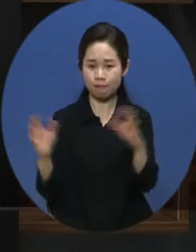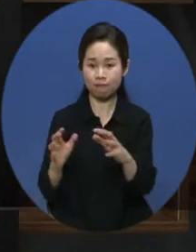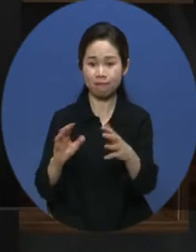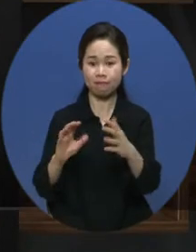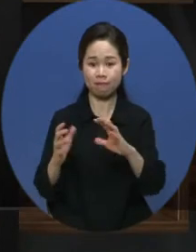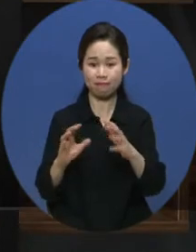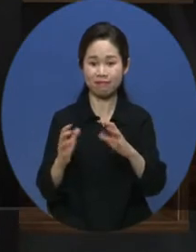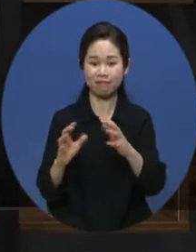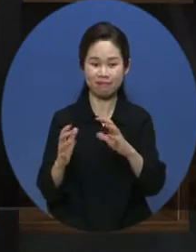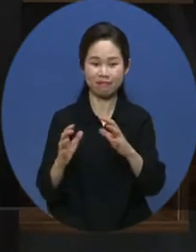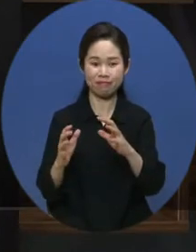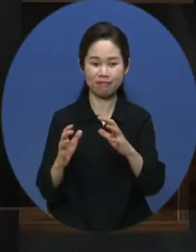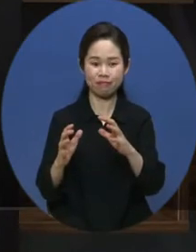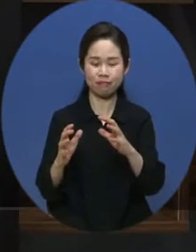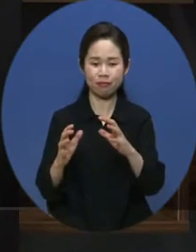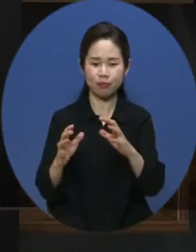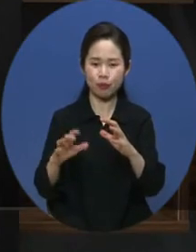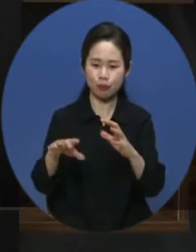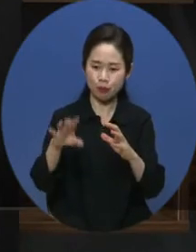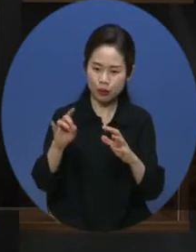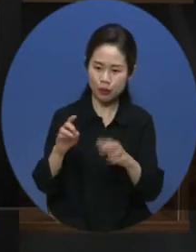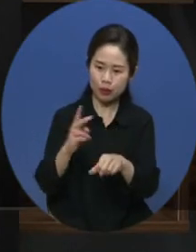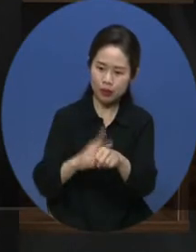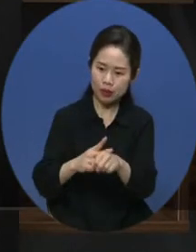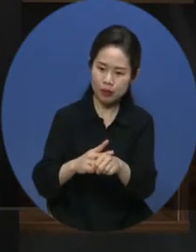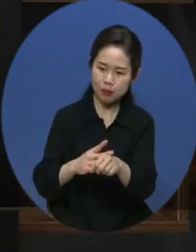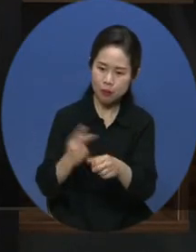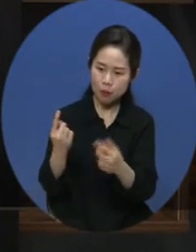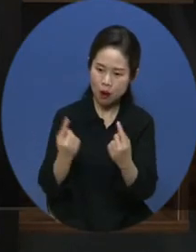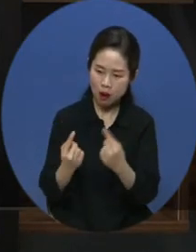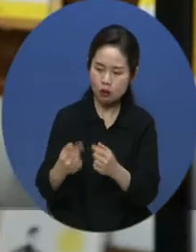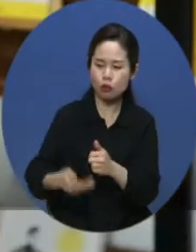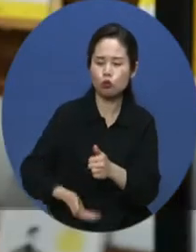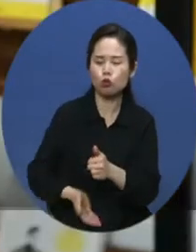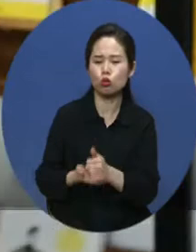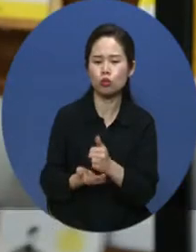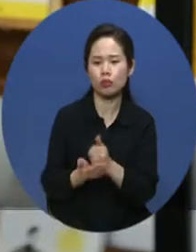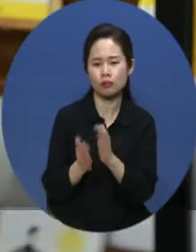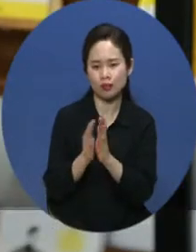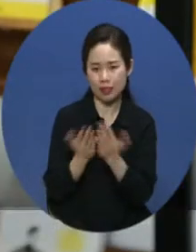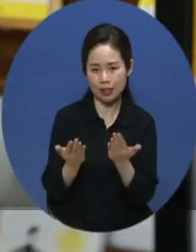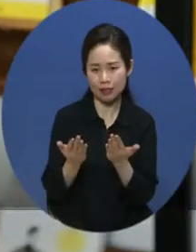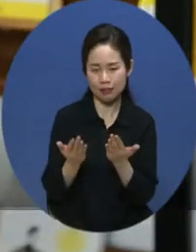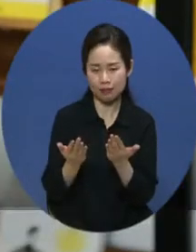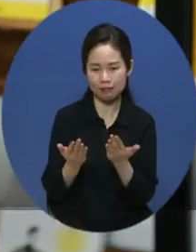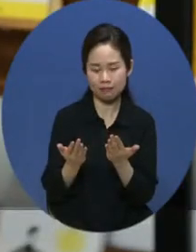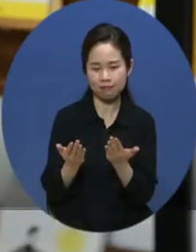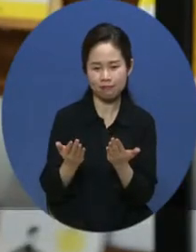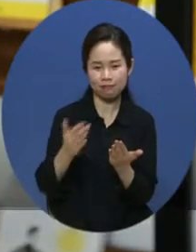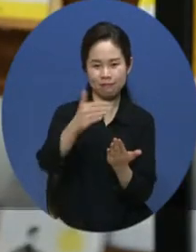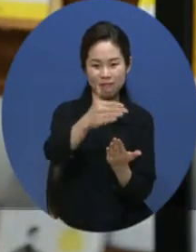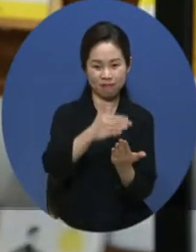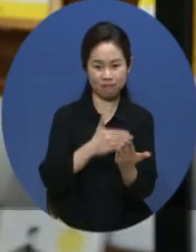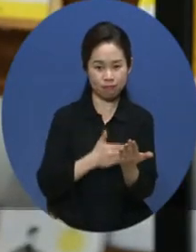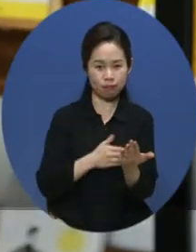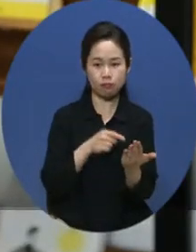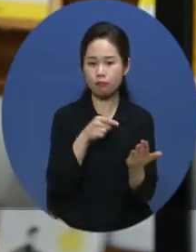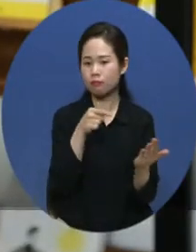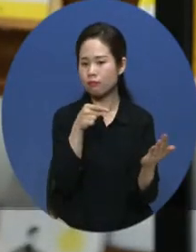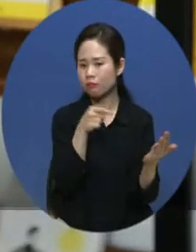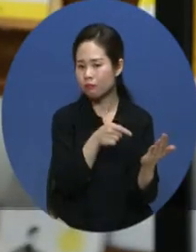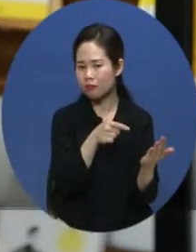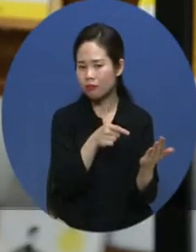되는데요. 먼저 선생님들의 추천을 받는 걸로 시작을 하고요. 선생님들께서 추천을 해주시면서 왜 이